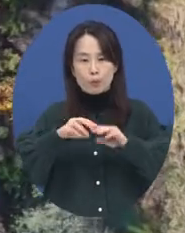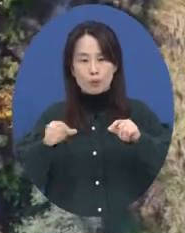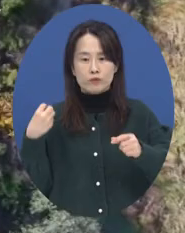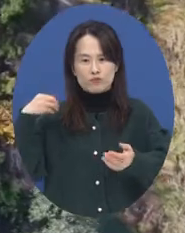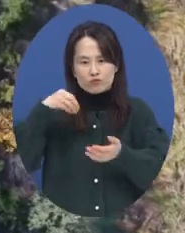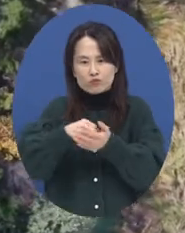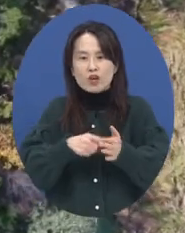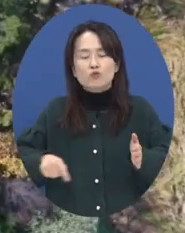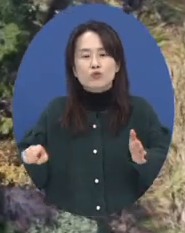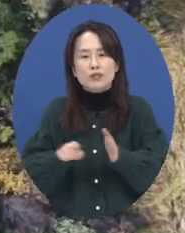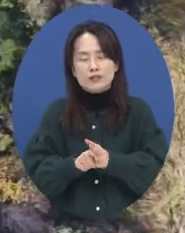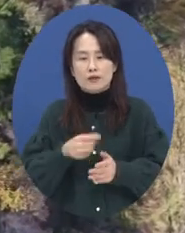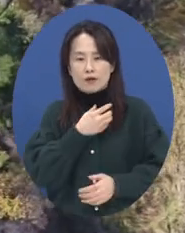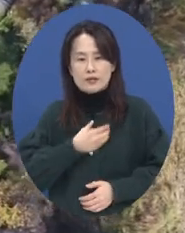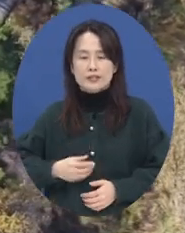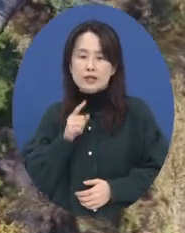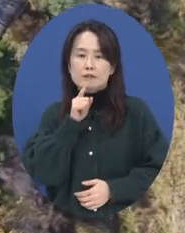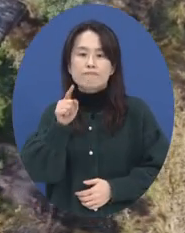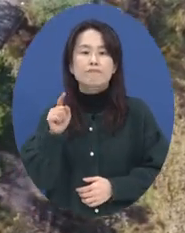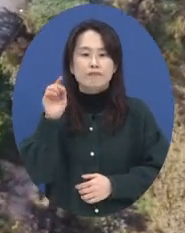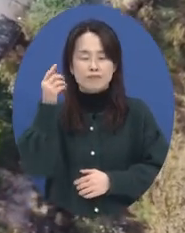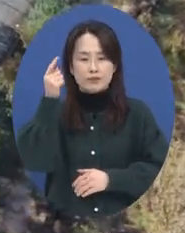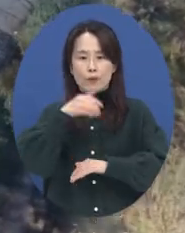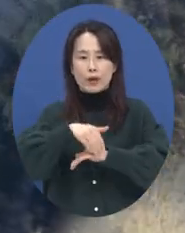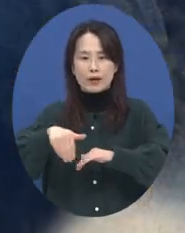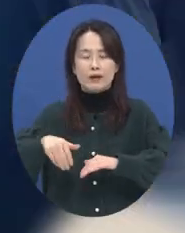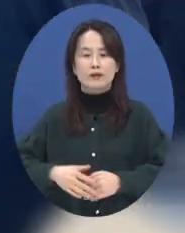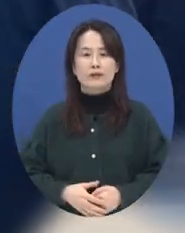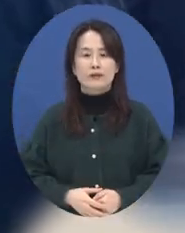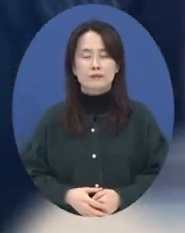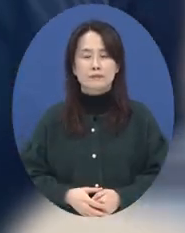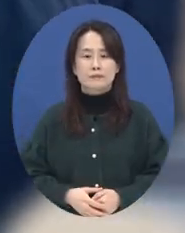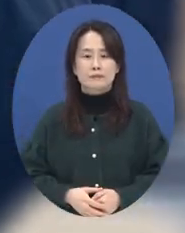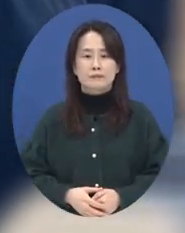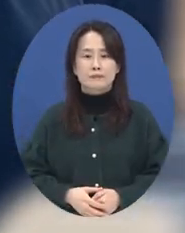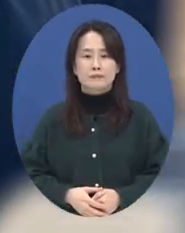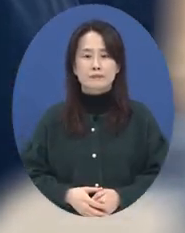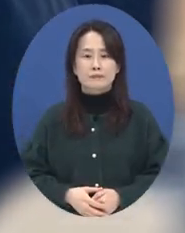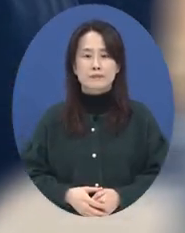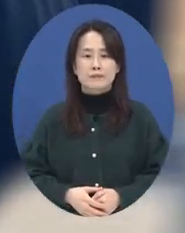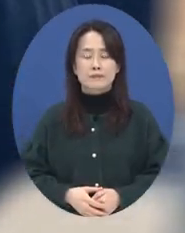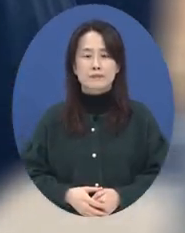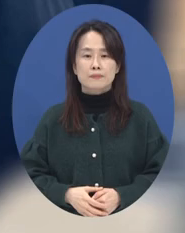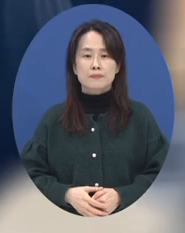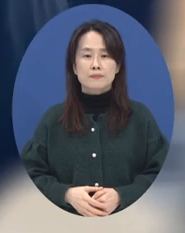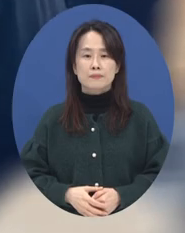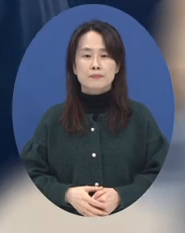되돌려놓기 위해 해당 시군에 통보할 계획입니다. 경기지TV 이슬비입니다.